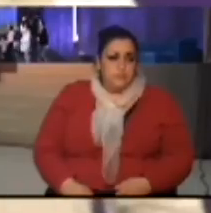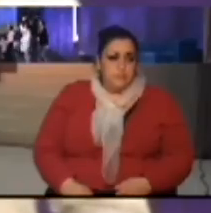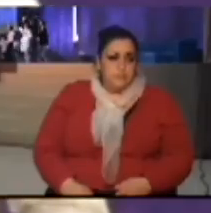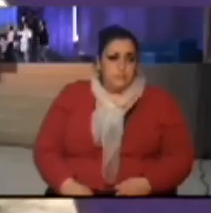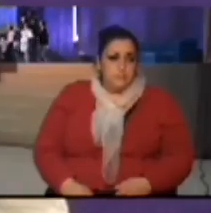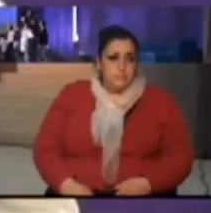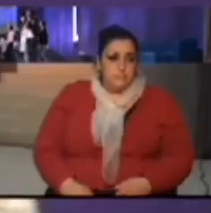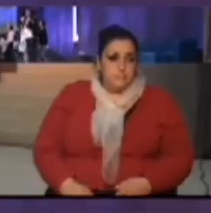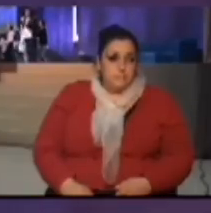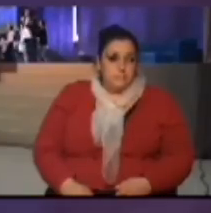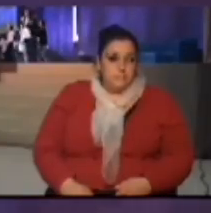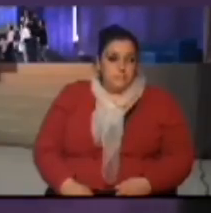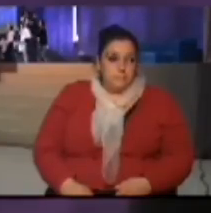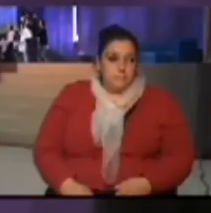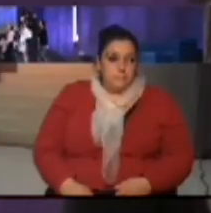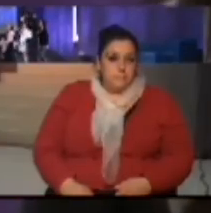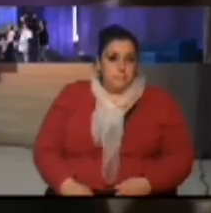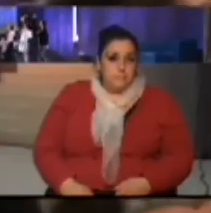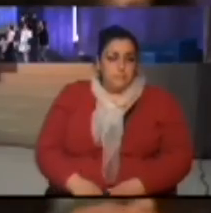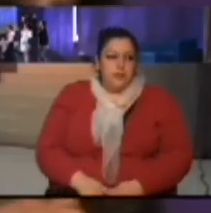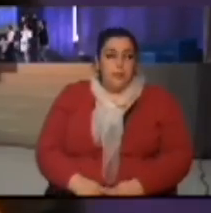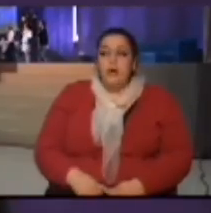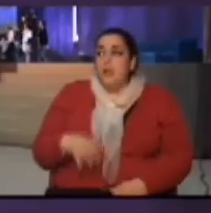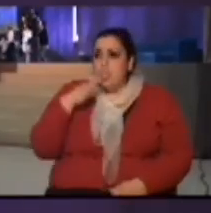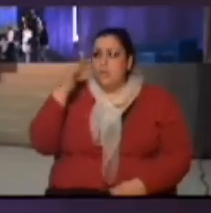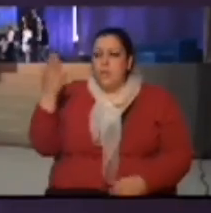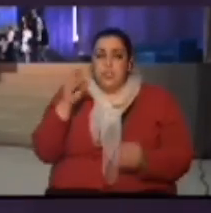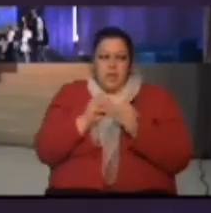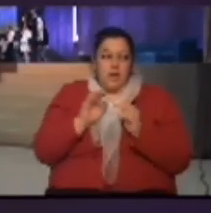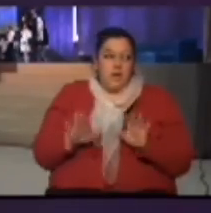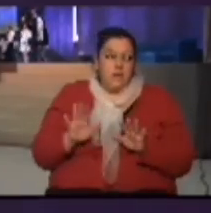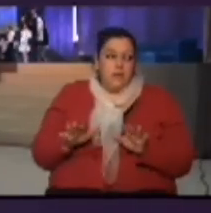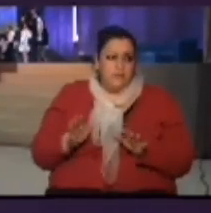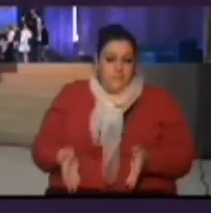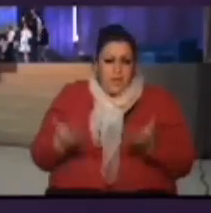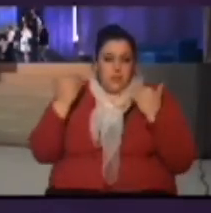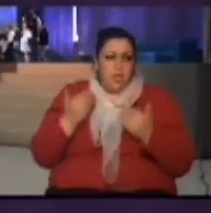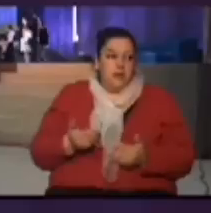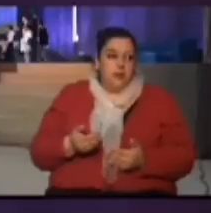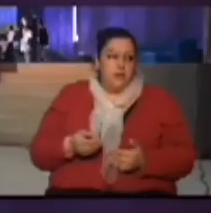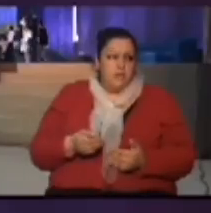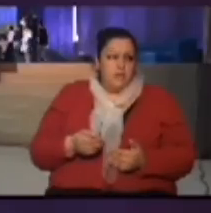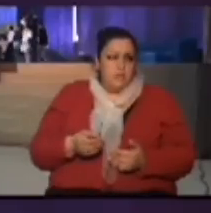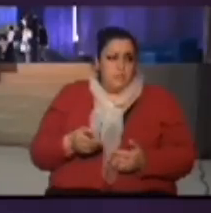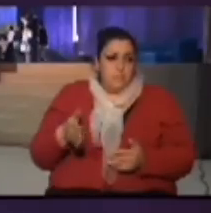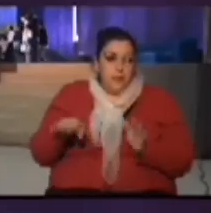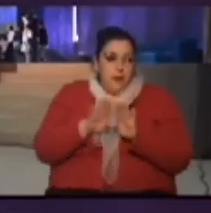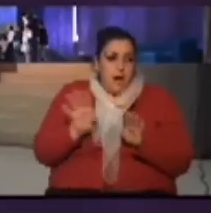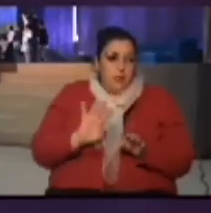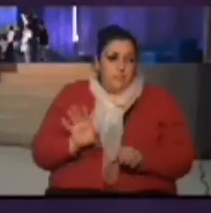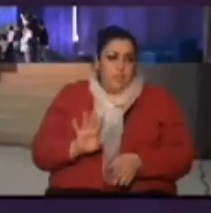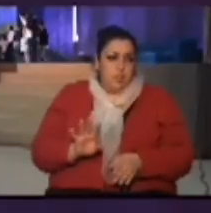քեզ Իսուս Քրիստոսի անունով, վեր կաց քո տեղից, բարձացիր քո տեղից, մի փակվիր,